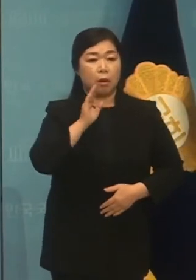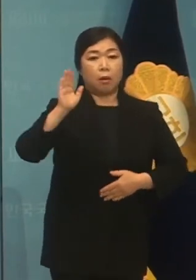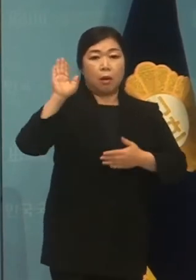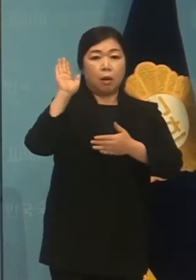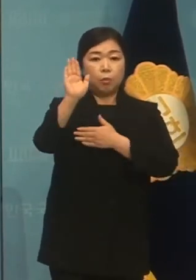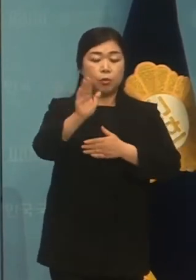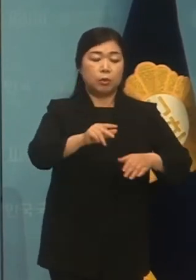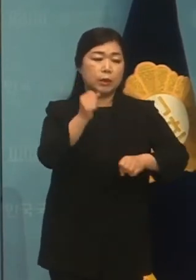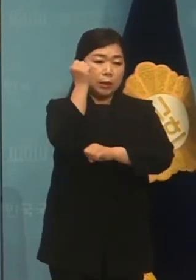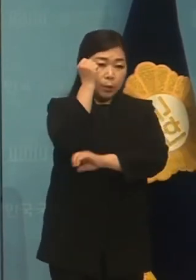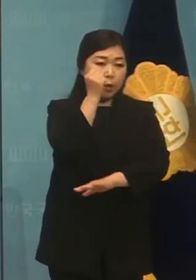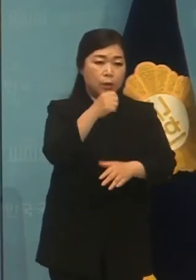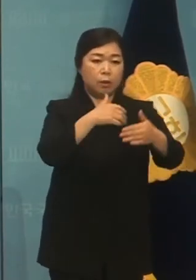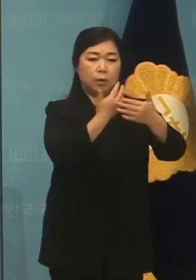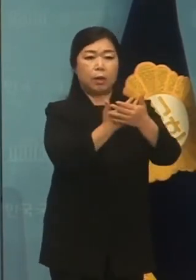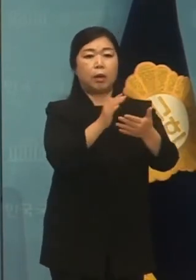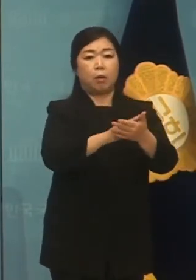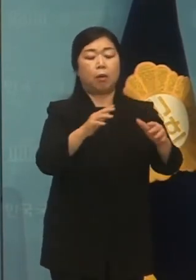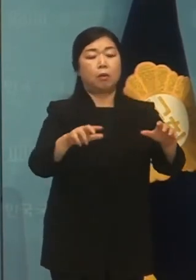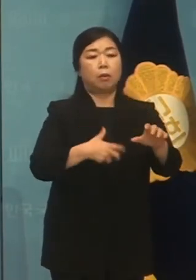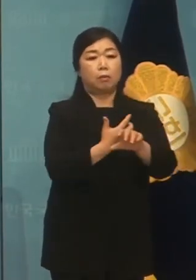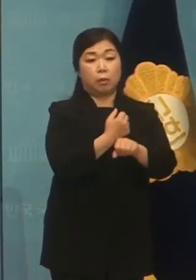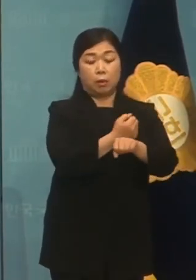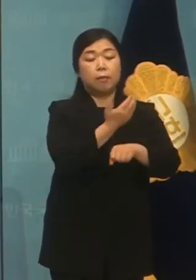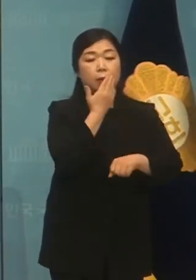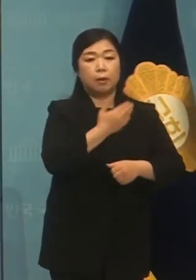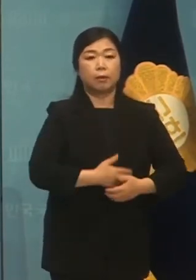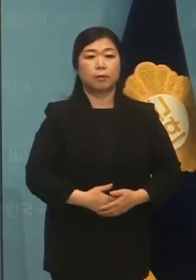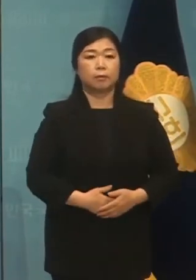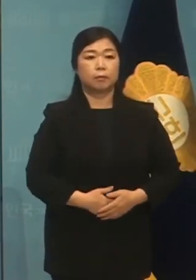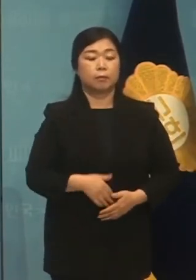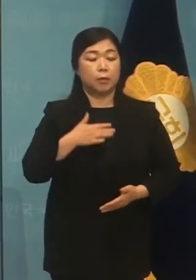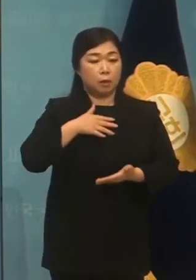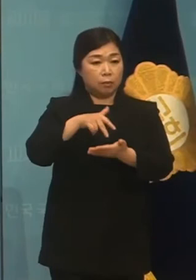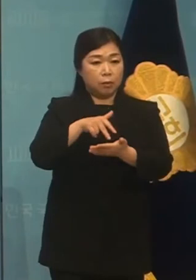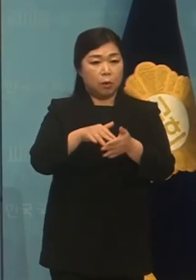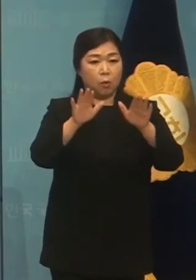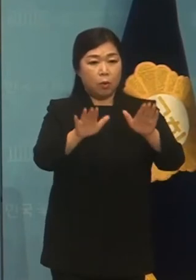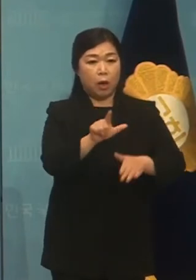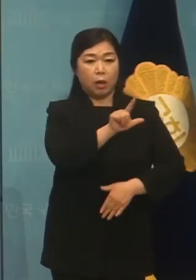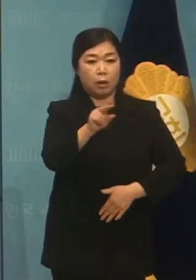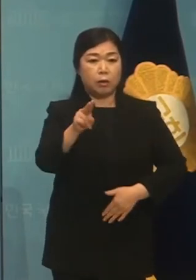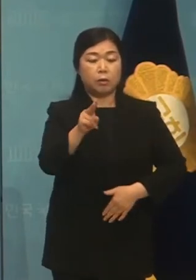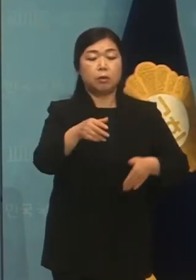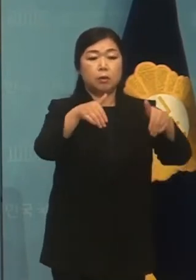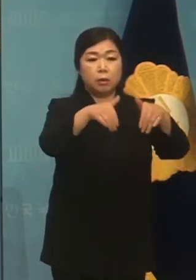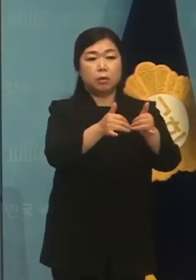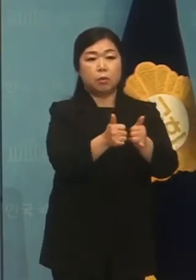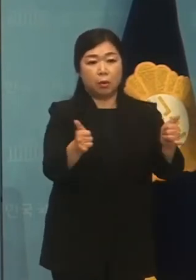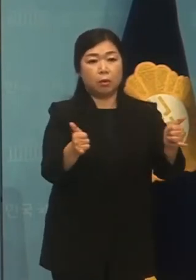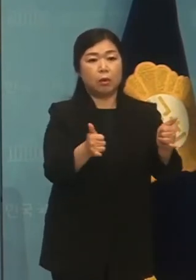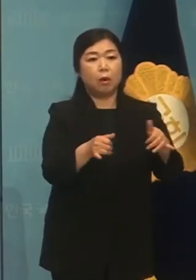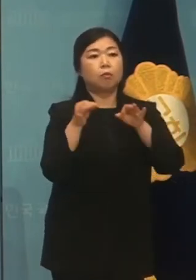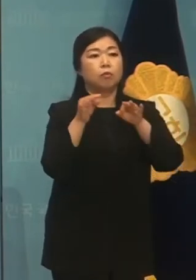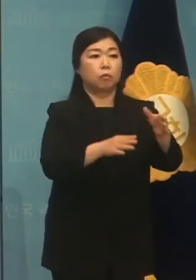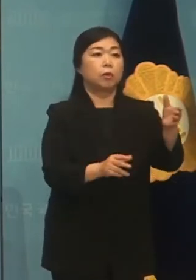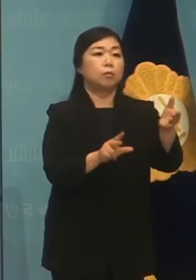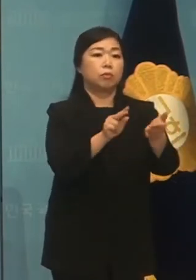앞으로 근본적인 개혁이 필요하다고 생각을 합니다. 저는 이번 LH 직원의 투기